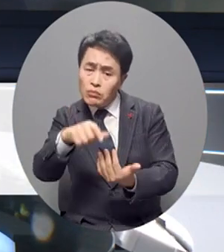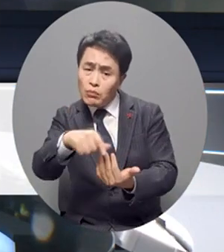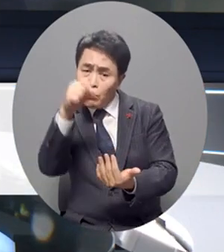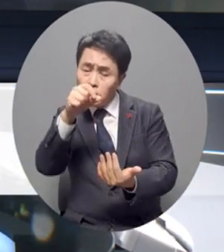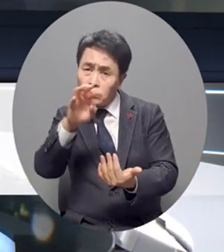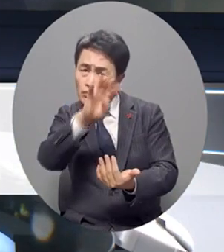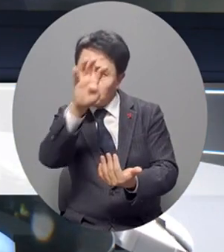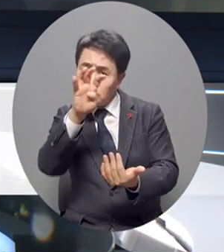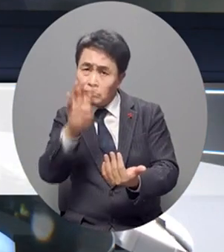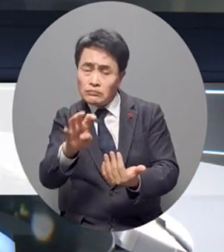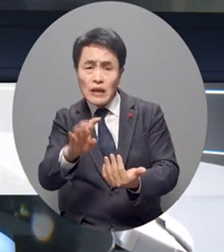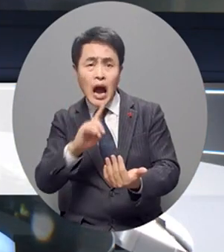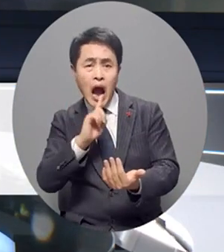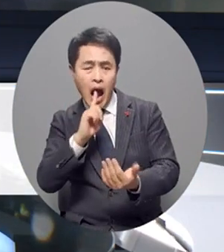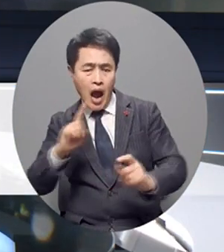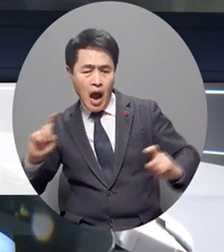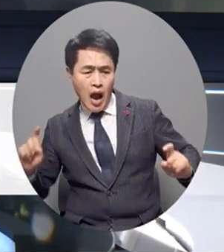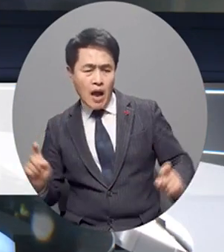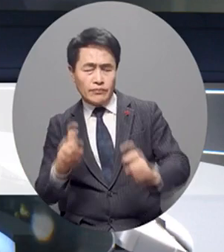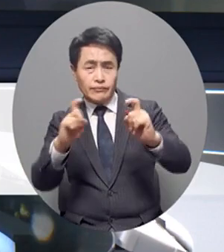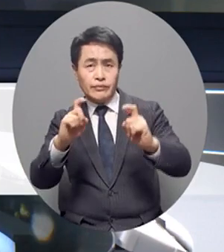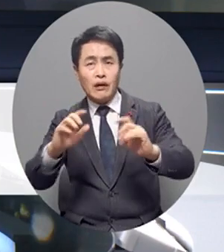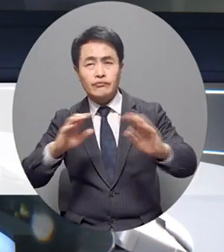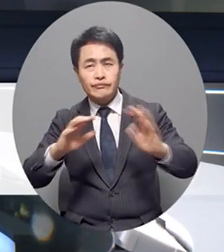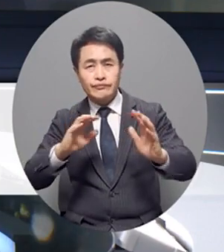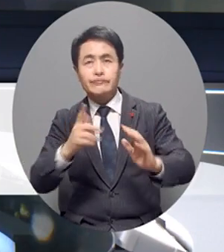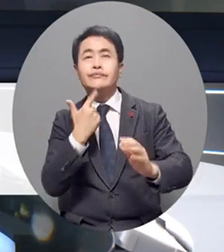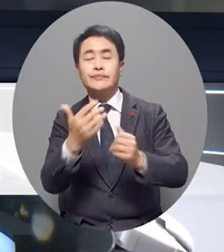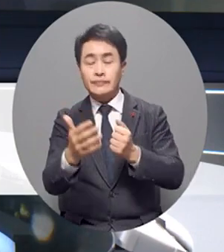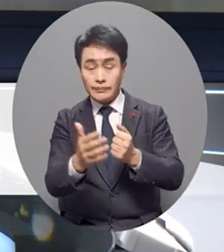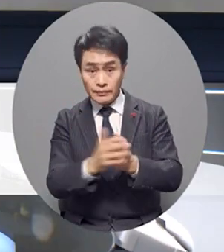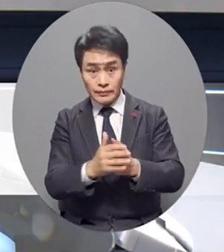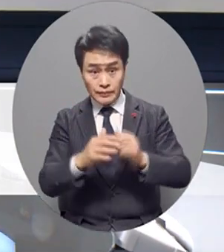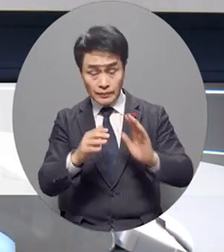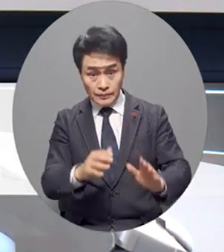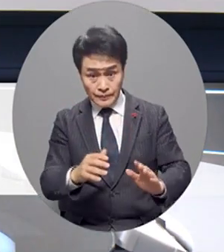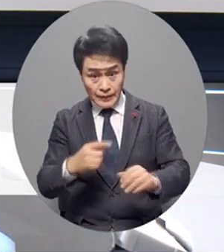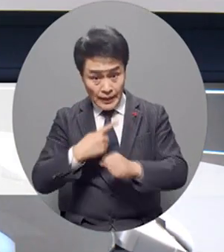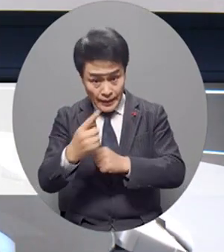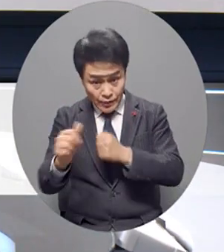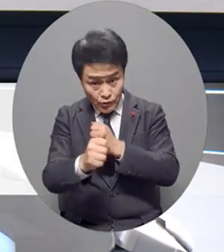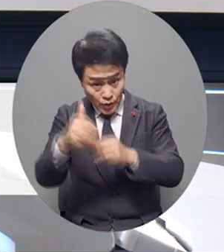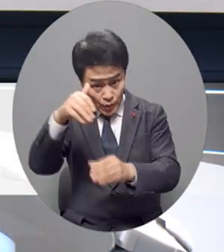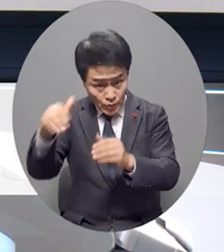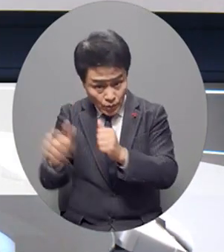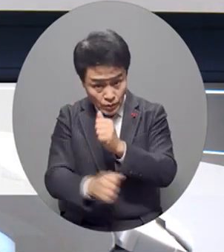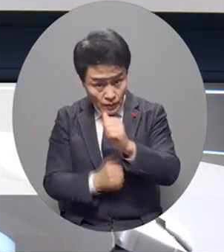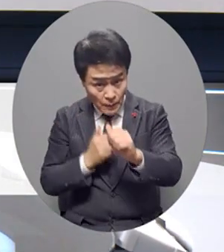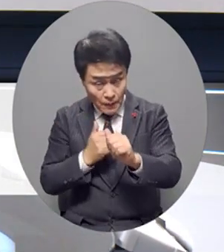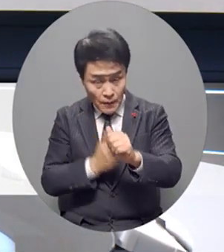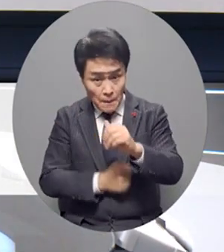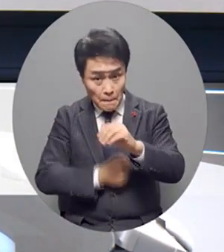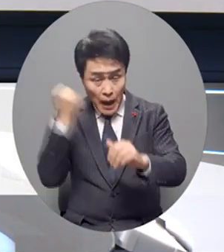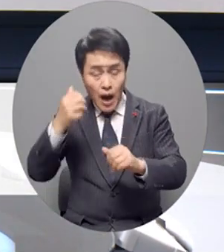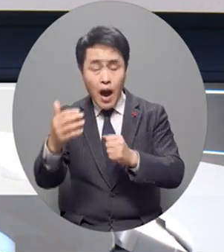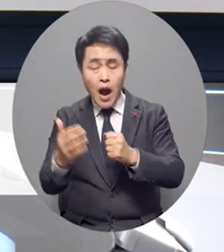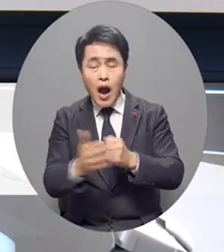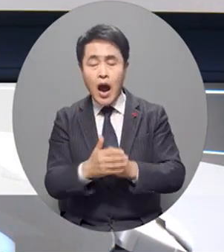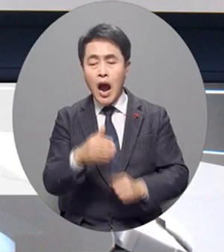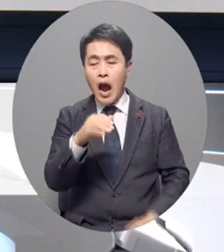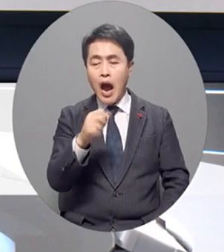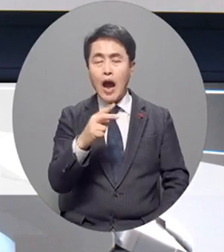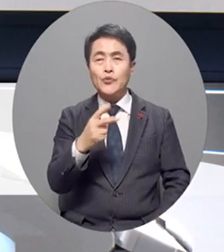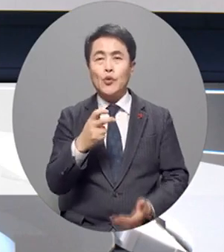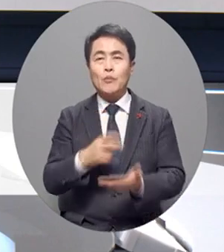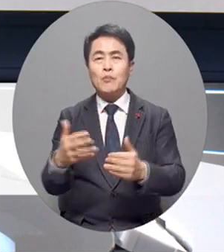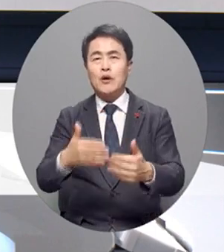대해서 고성까지 오가면서 격론을 벌였습니다. 총선 승리를 위해서는 한동훈 법무장관이 적임자라는 주장이